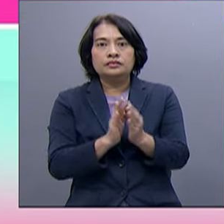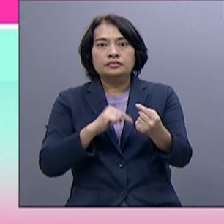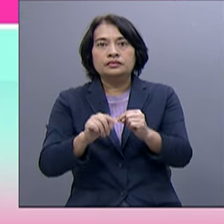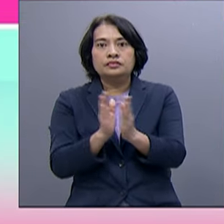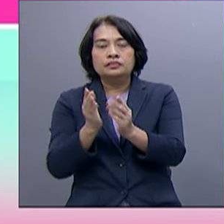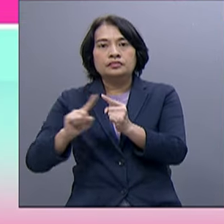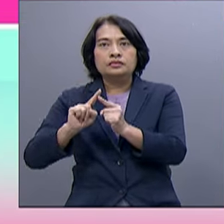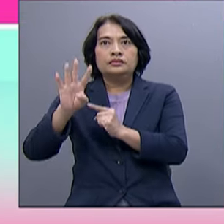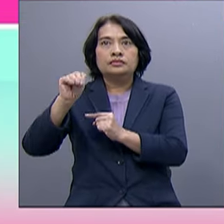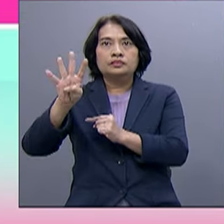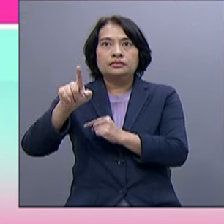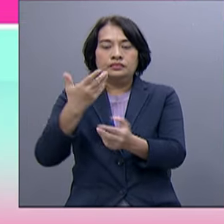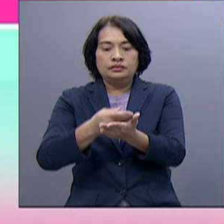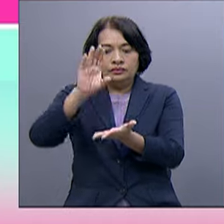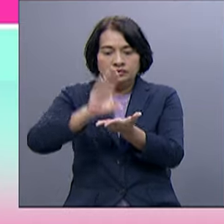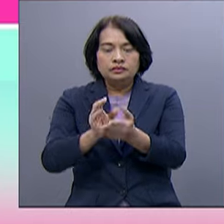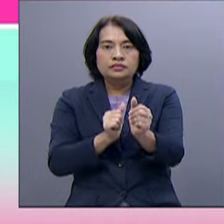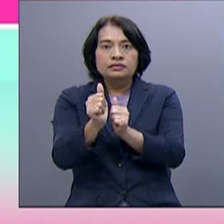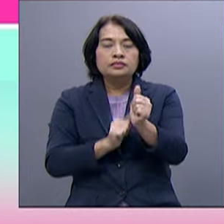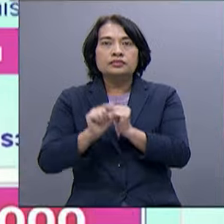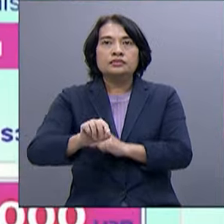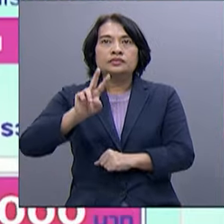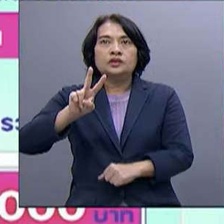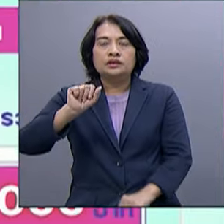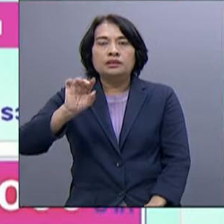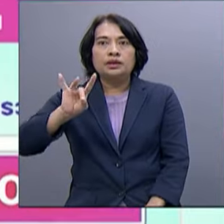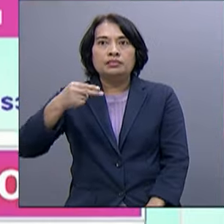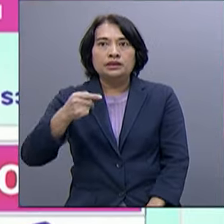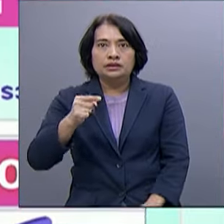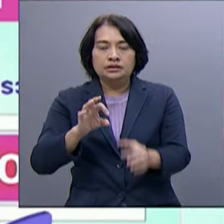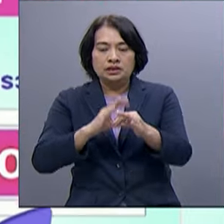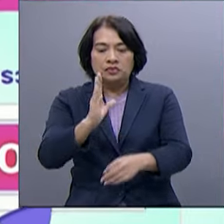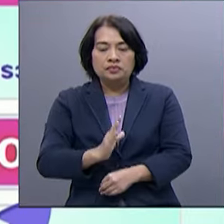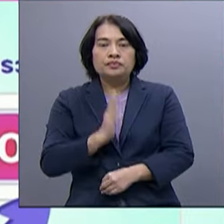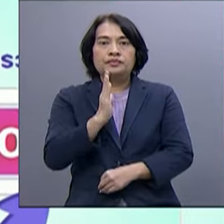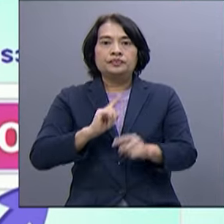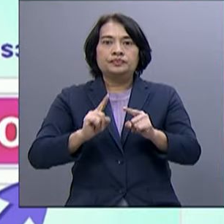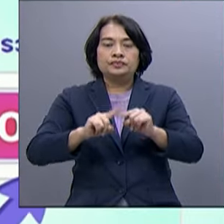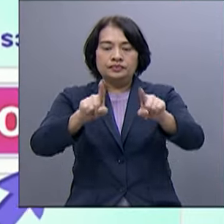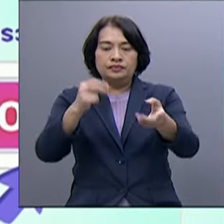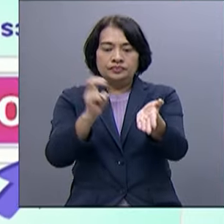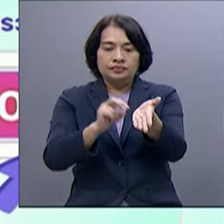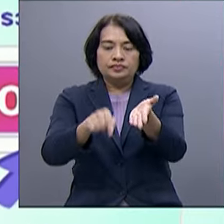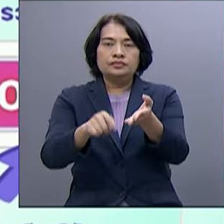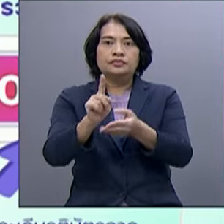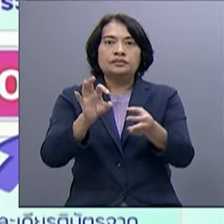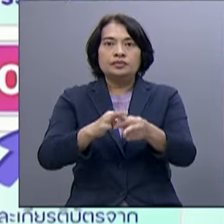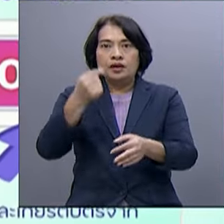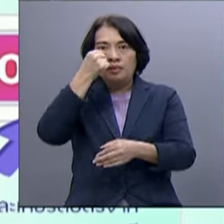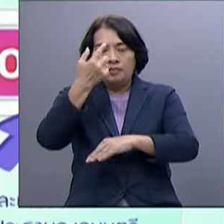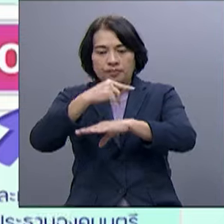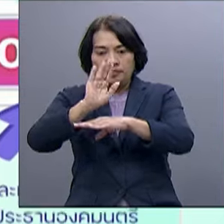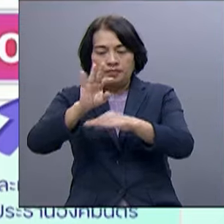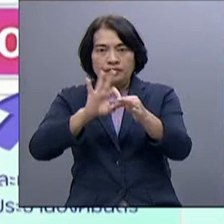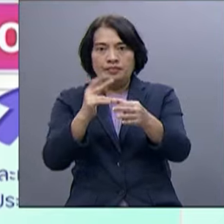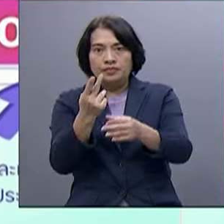นการศึกษารวมมูลค่ากว่า 280,000 บาทพร้อมกับรับโล่เกียรติยศและเกียรติบัตรจากพลเอกสุรยุทธ์จุลานนท์ประธานองคมนต